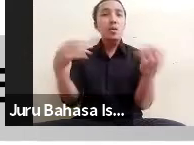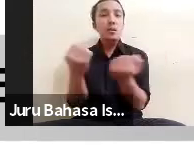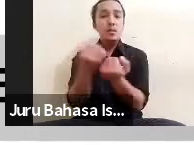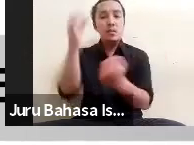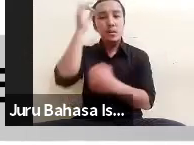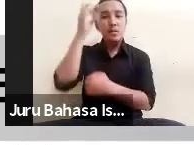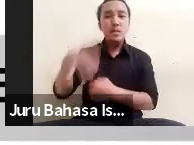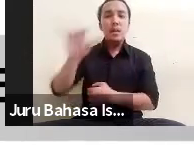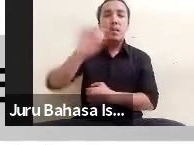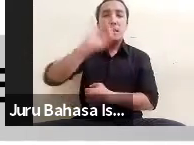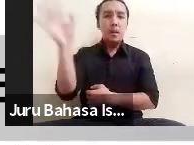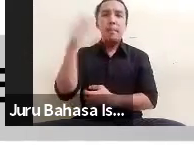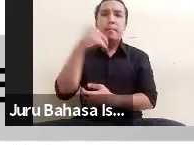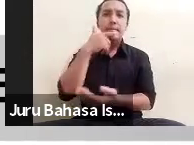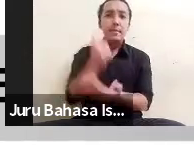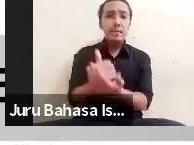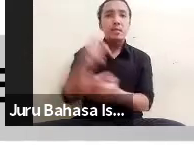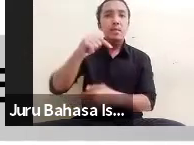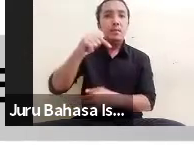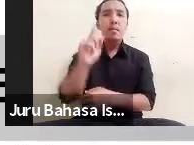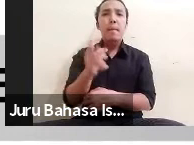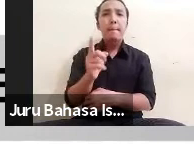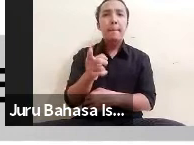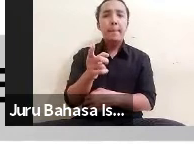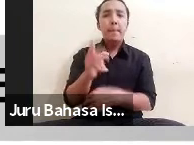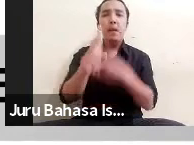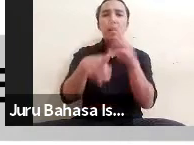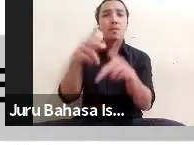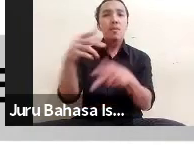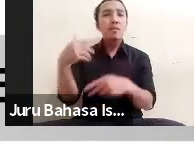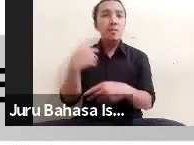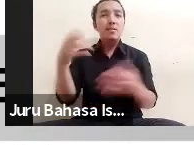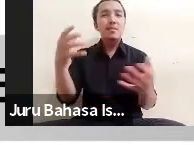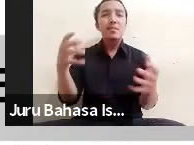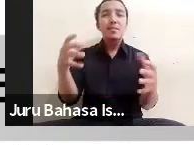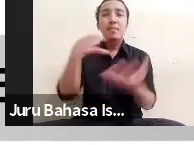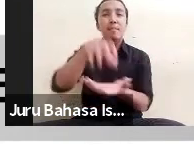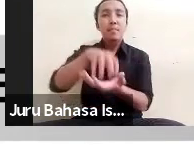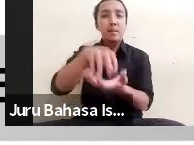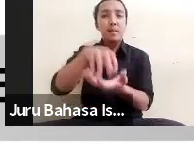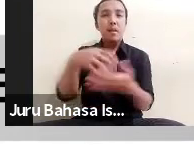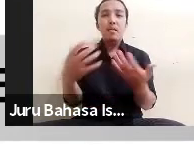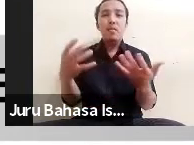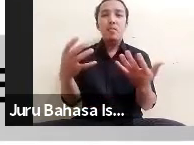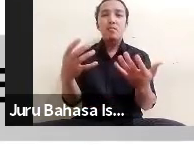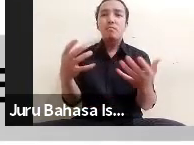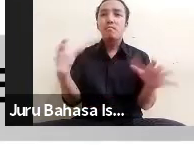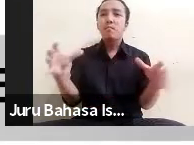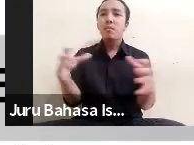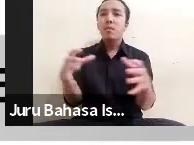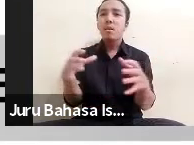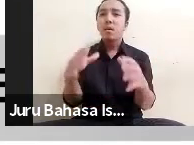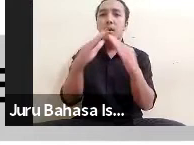penting Bapak Ibu, karena bahwa ketika ada wadah, maka difabel kemudian